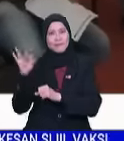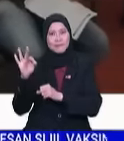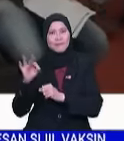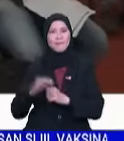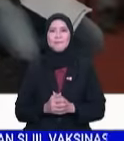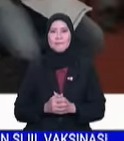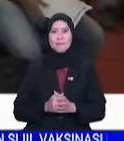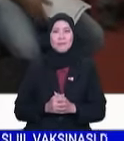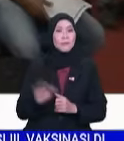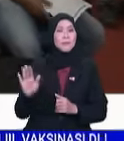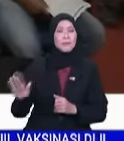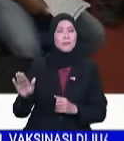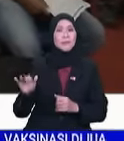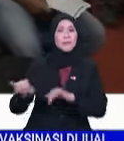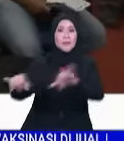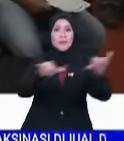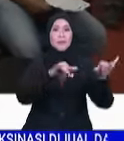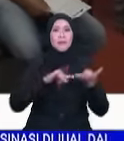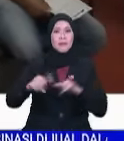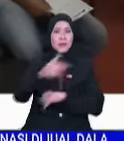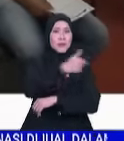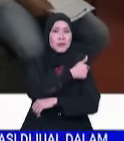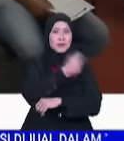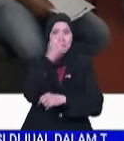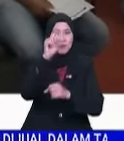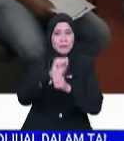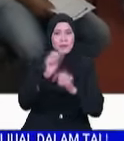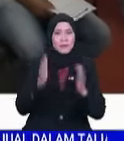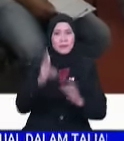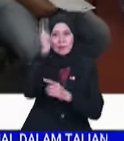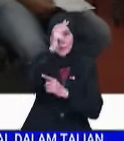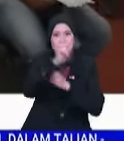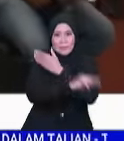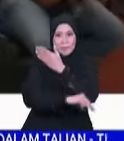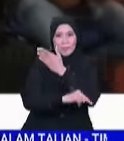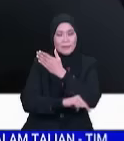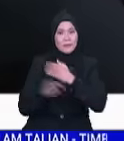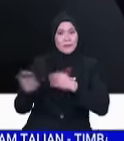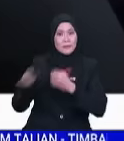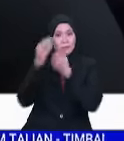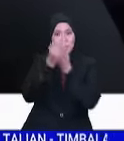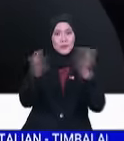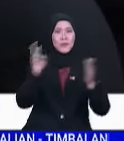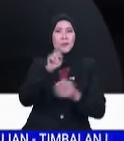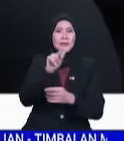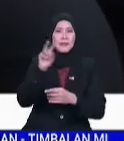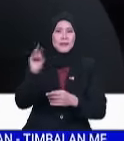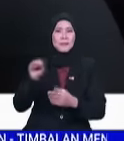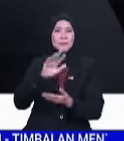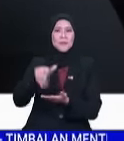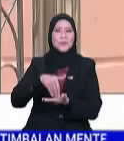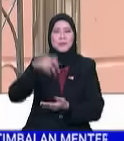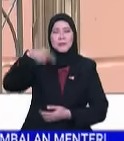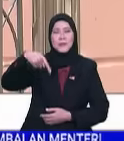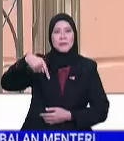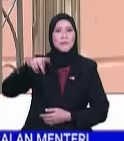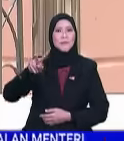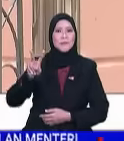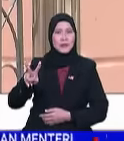ini. Beliau yang juga penyelaras suntikan bagi penjawat awam kerajaan negeri berkata demikian kepada RTM di Pusat Pemberian